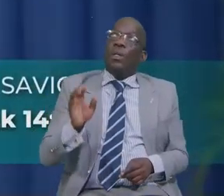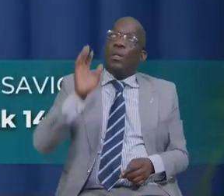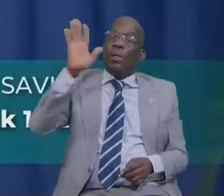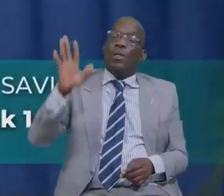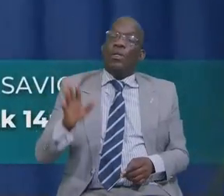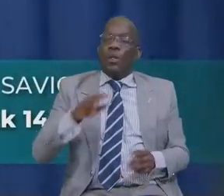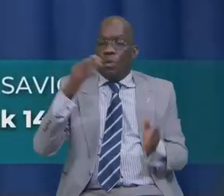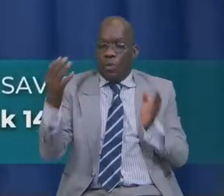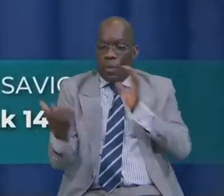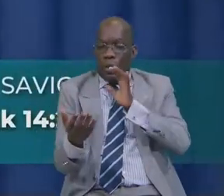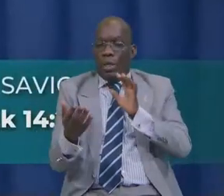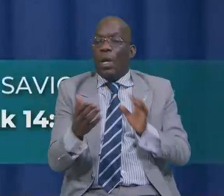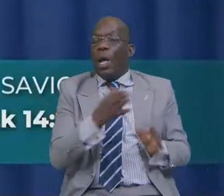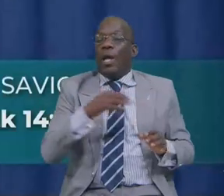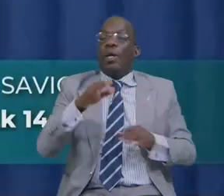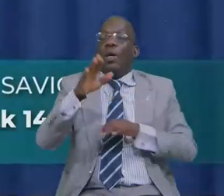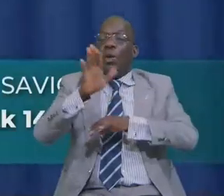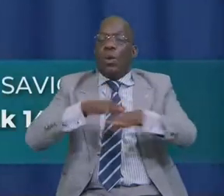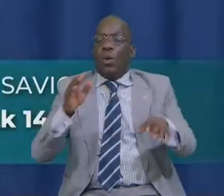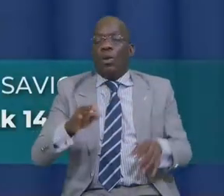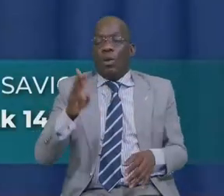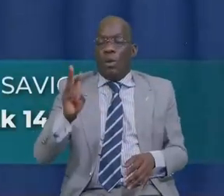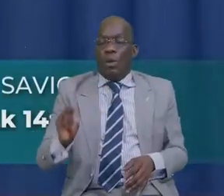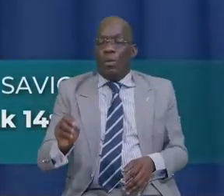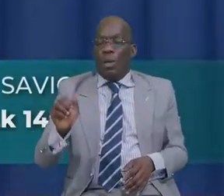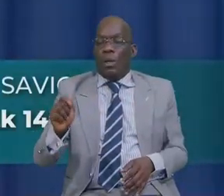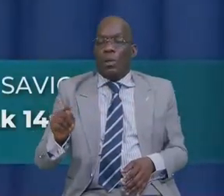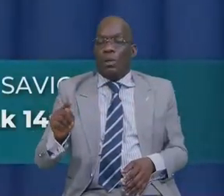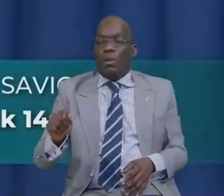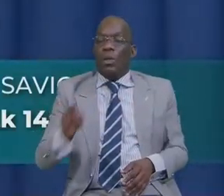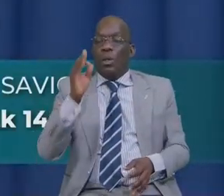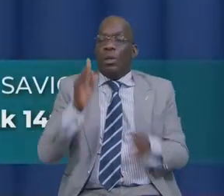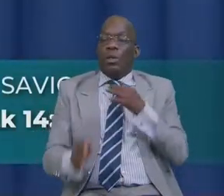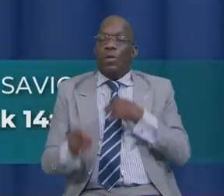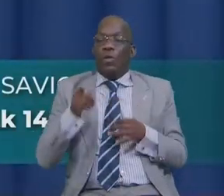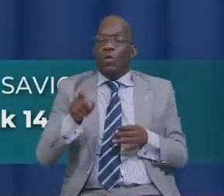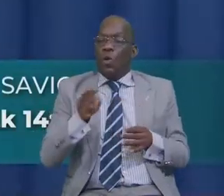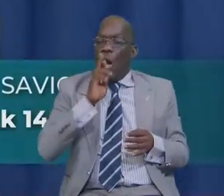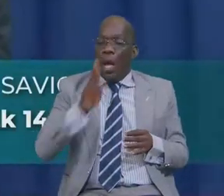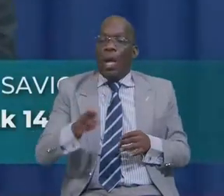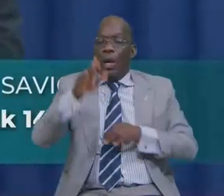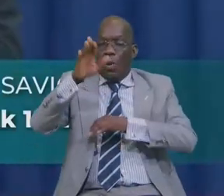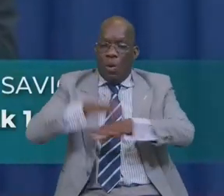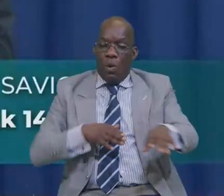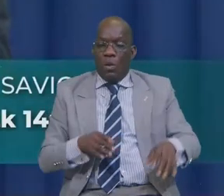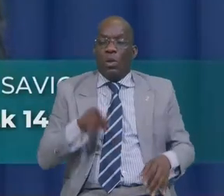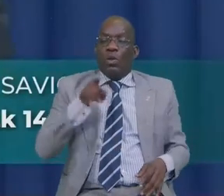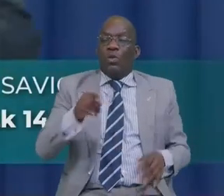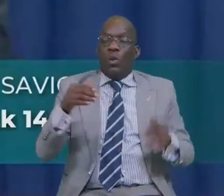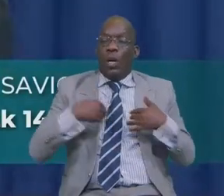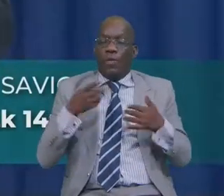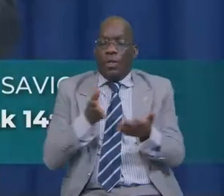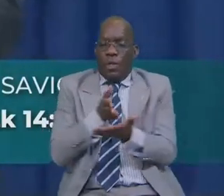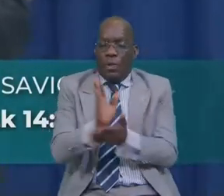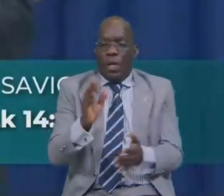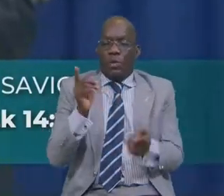Quand il a appelé, il a contraint Matthieu. Si tu as été contraint, tu auras le droit de